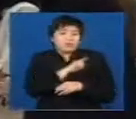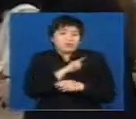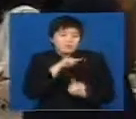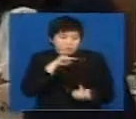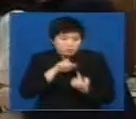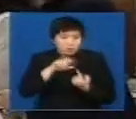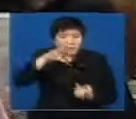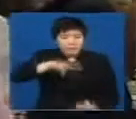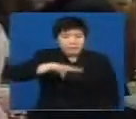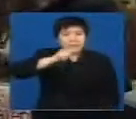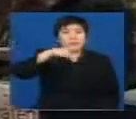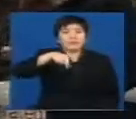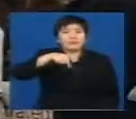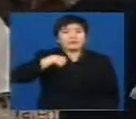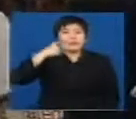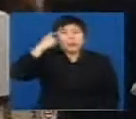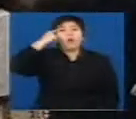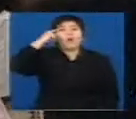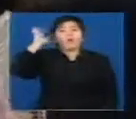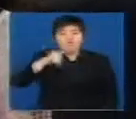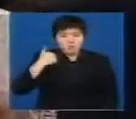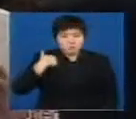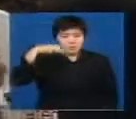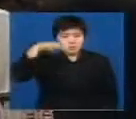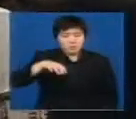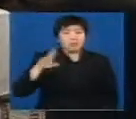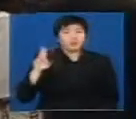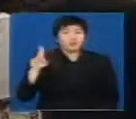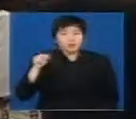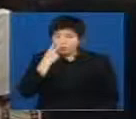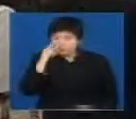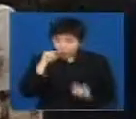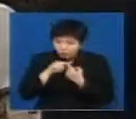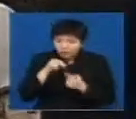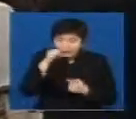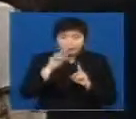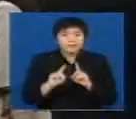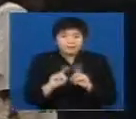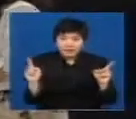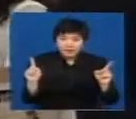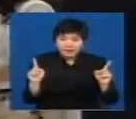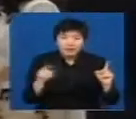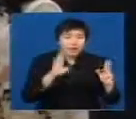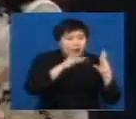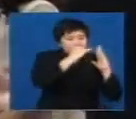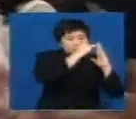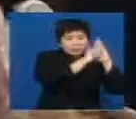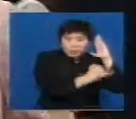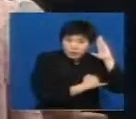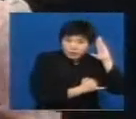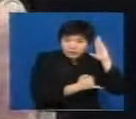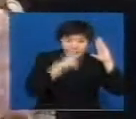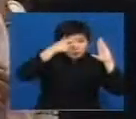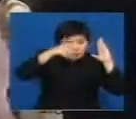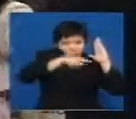เมืองนะเออผมก็เพิ่งมันนึกออกเลยนะว่าเขามองมันค่อนข้างจะแตกต่างกับชุมชนชนบทอ ่ ะวิธีคิดที ่